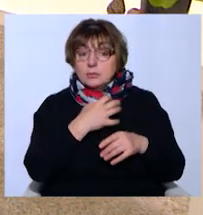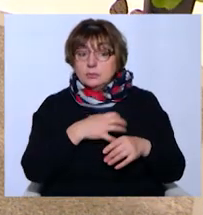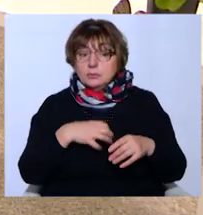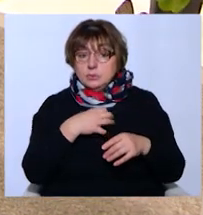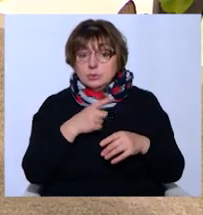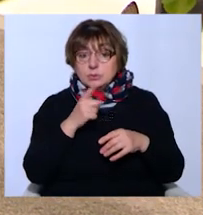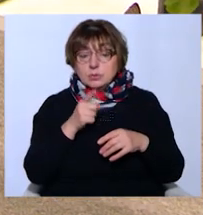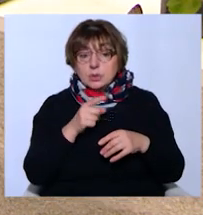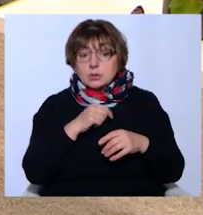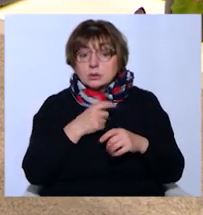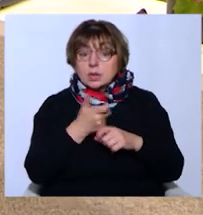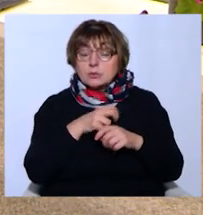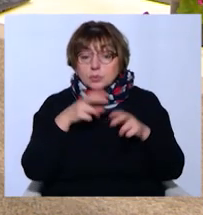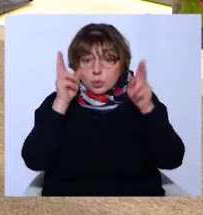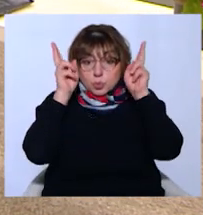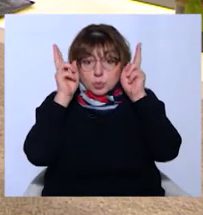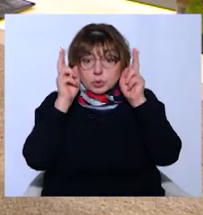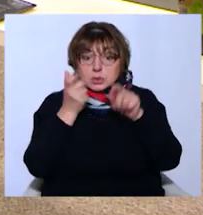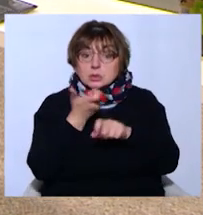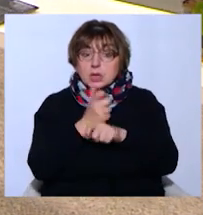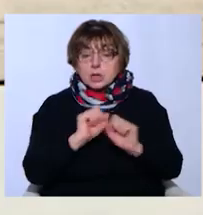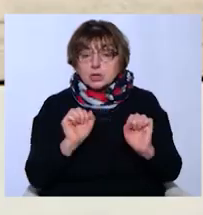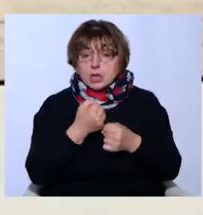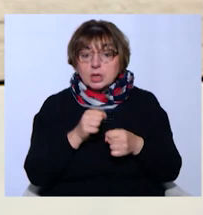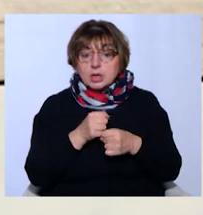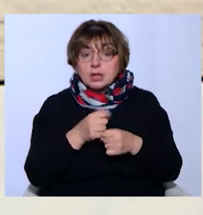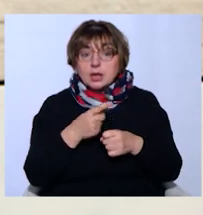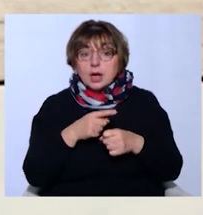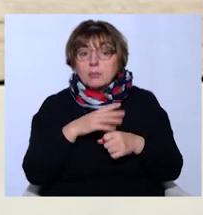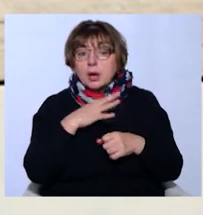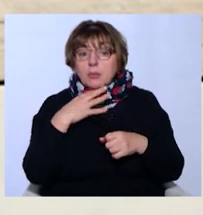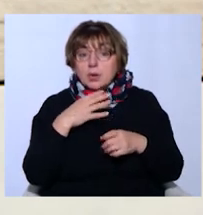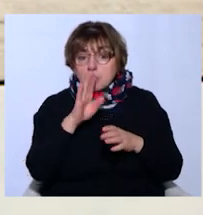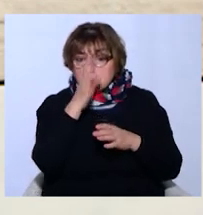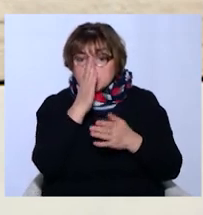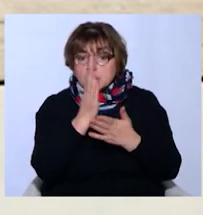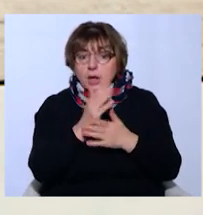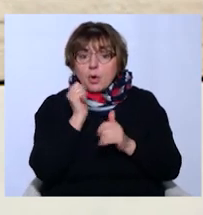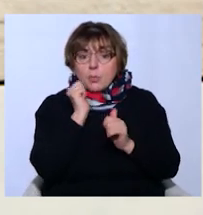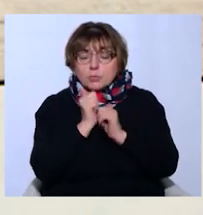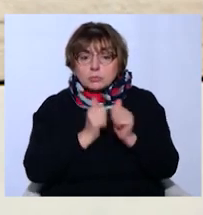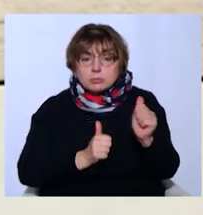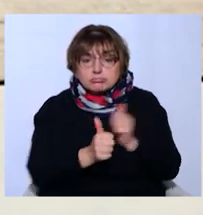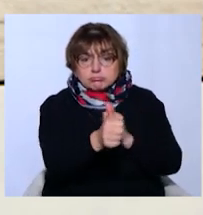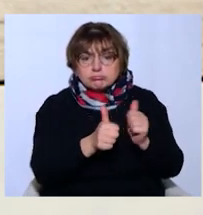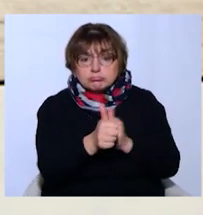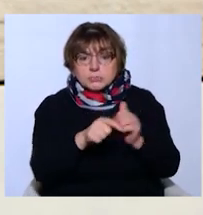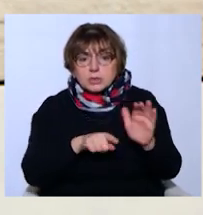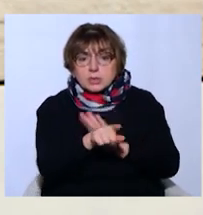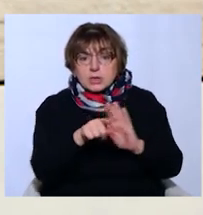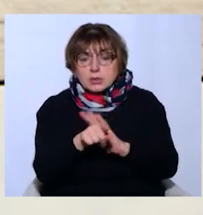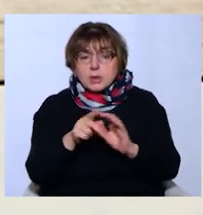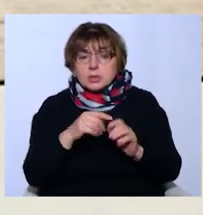რომ სისწრაფე ახასიათებს კურდღელს. რატომ? იმიტომ, რომ მას საკმაოდ ბევრი მტერი ყავს და სულ ყოველთვის გაურბ ის მტერს